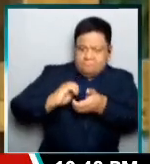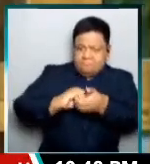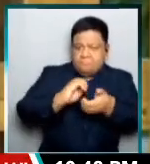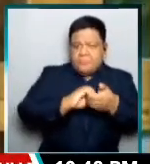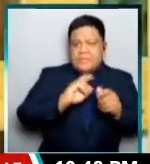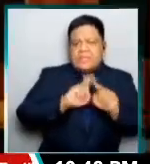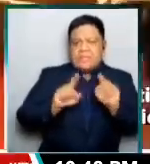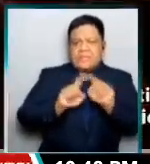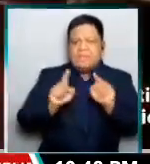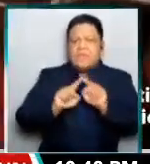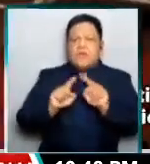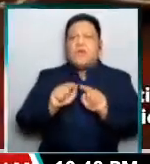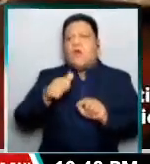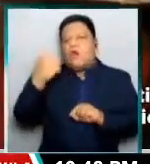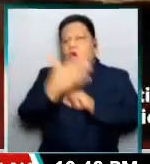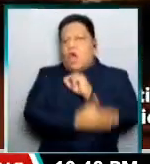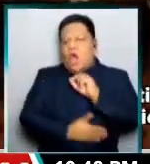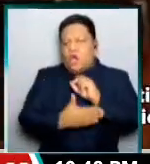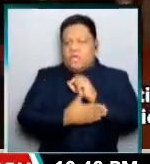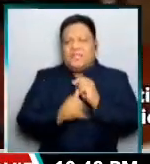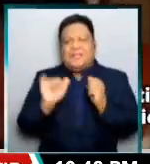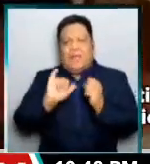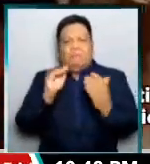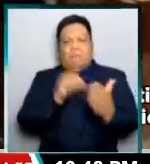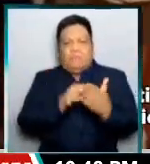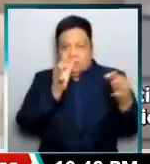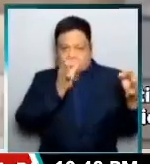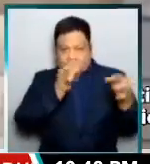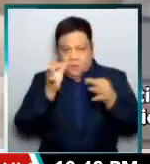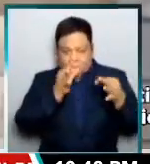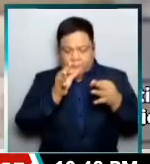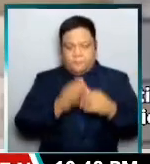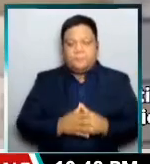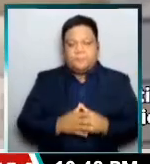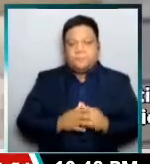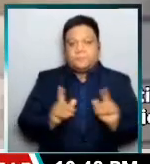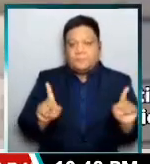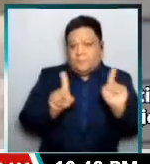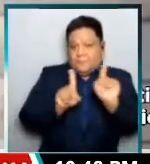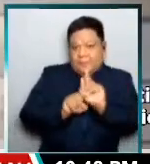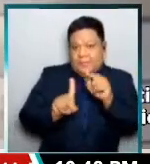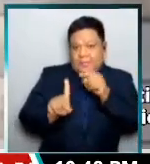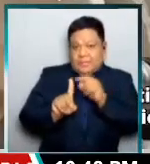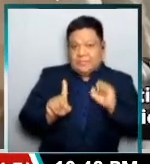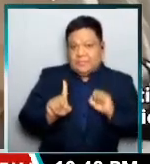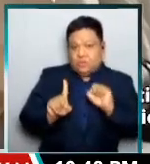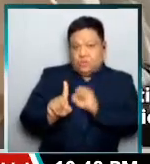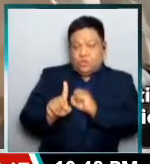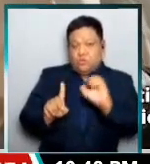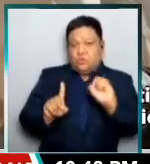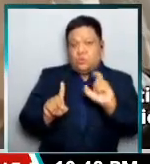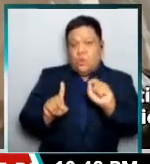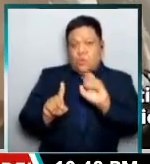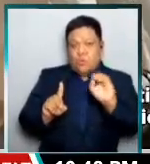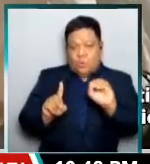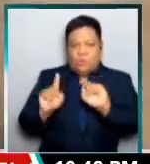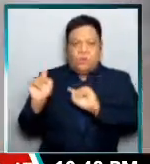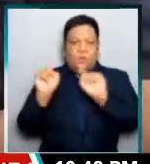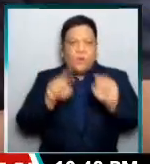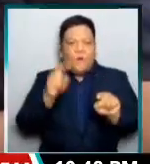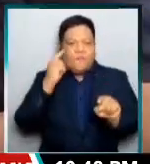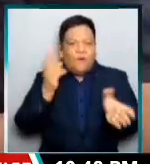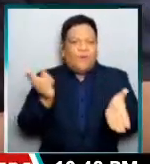iba't ibang bansa. Dumalo naman si Senate President Tito Soto sa signing ng 2022 National Budget sa